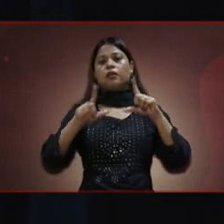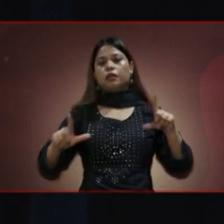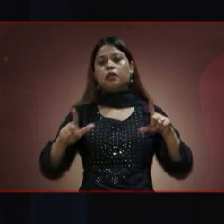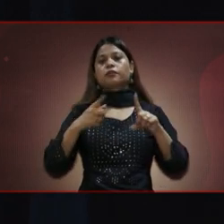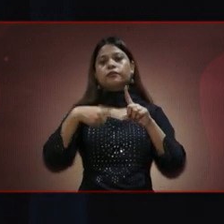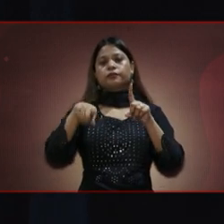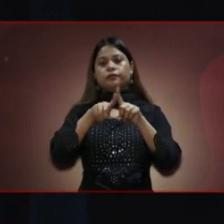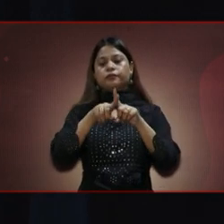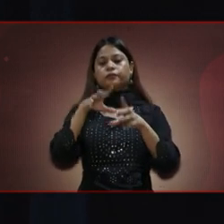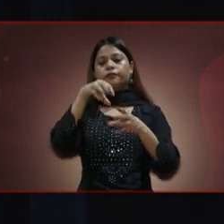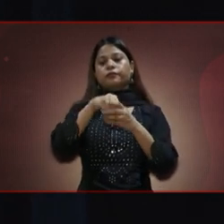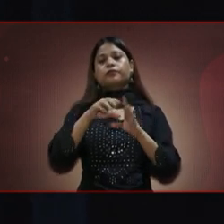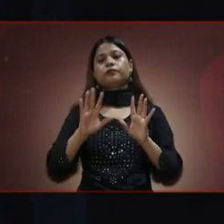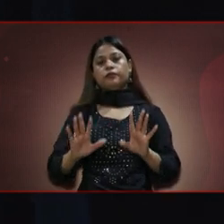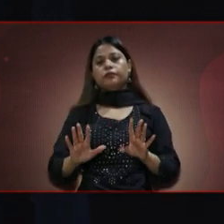अपना संवाद करता है,